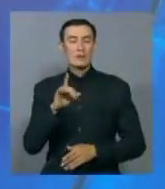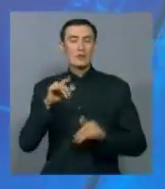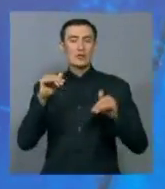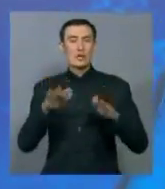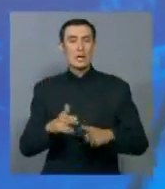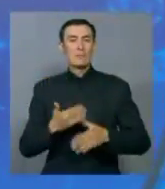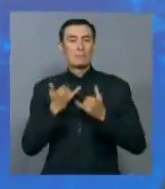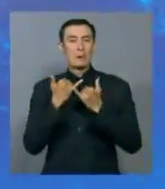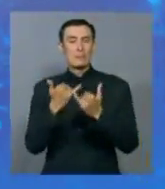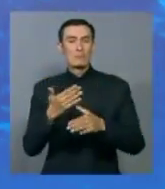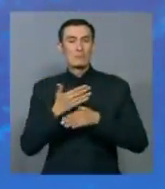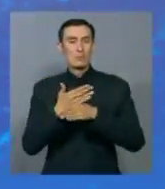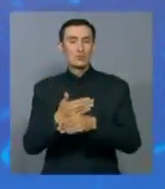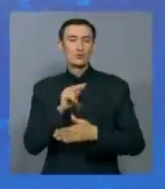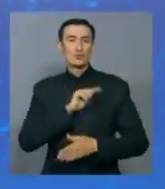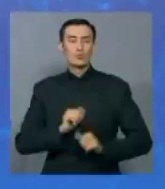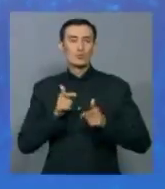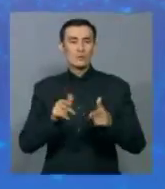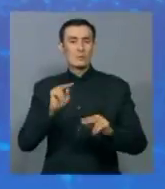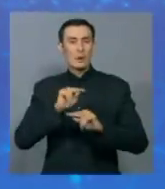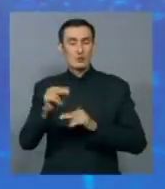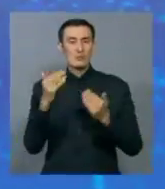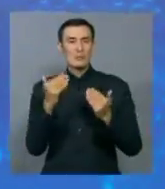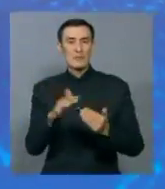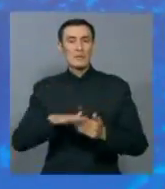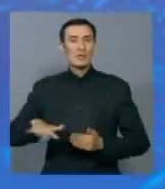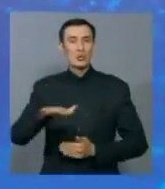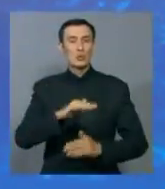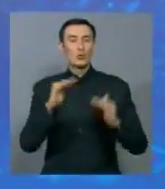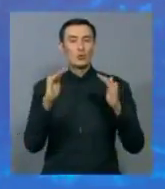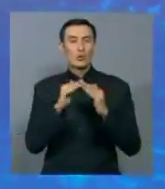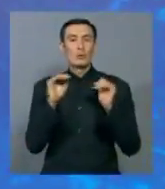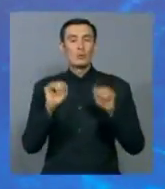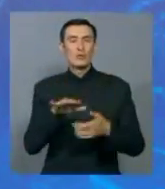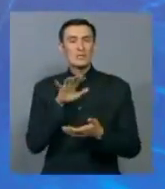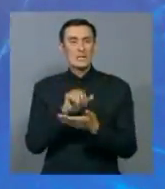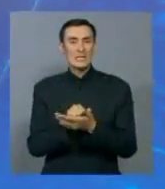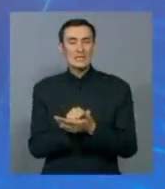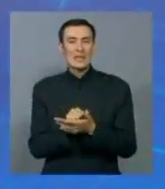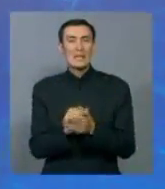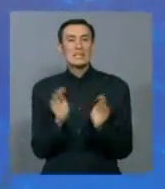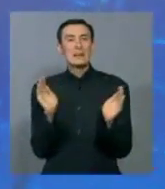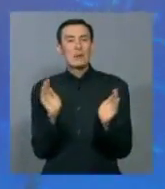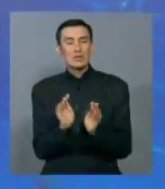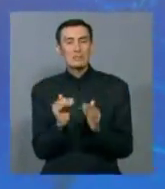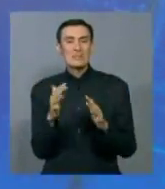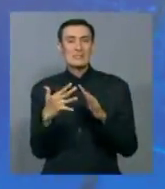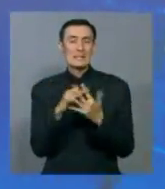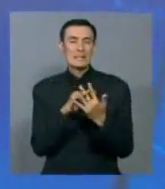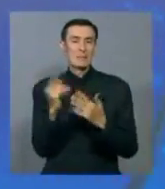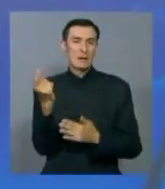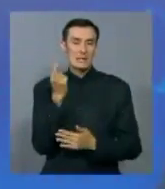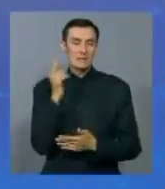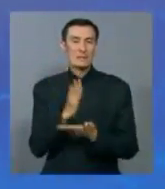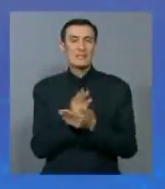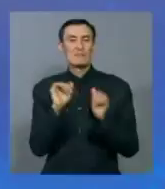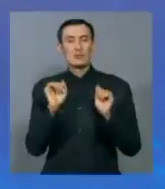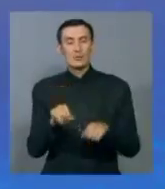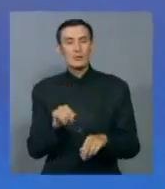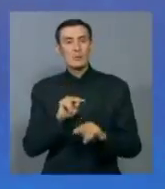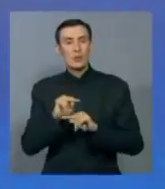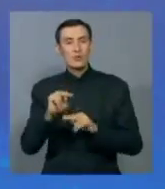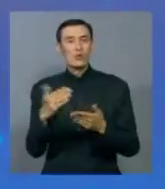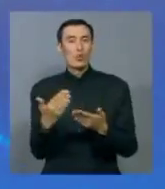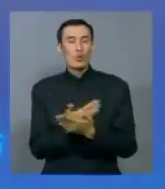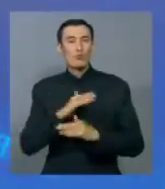решили помочь с трудоустройством и обучением. Теперь на территории дома можно заняться небольшим сельским хозяйством. Есть возможность